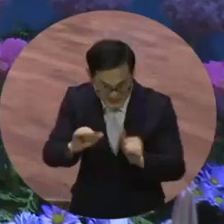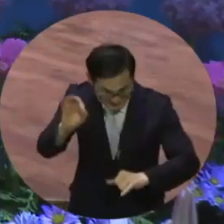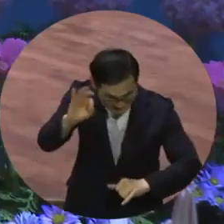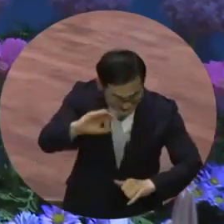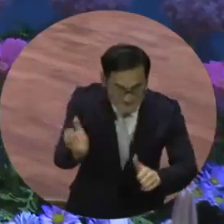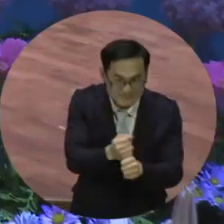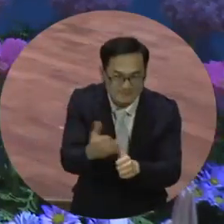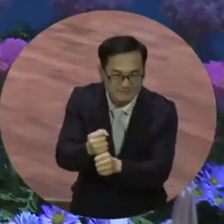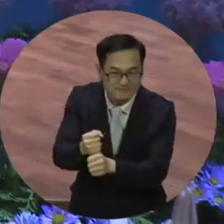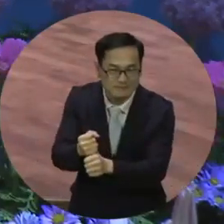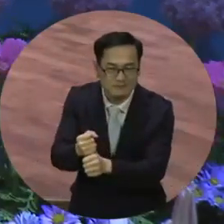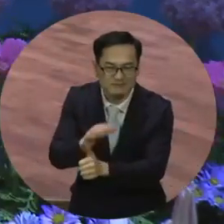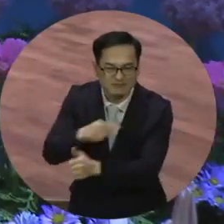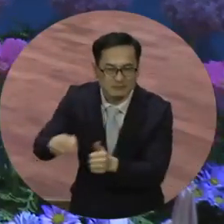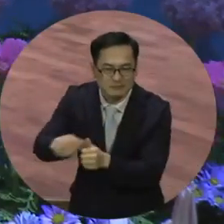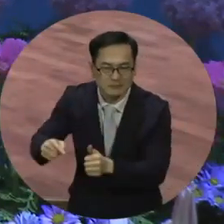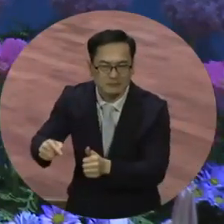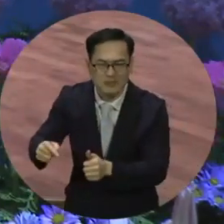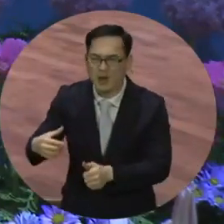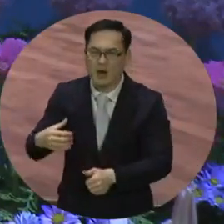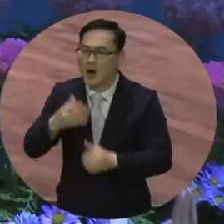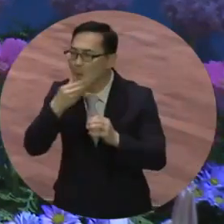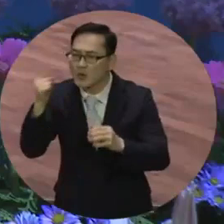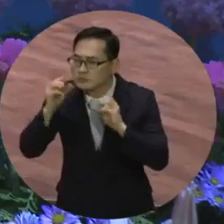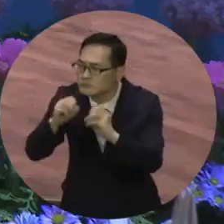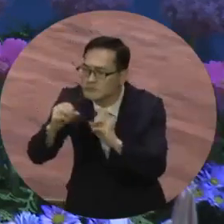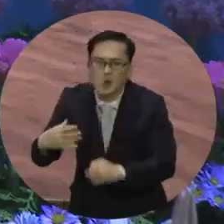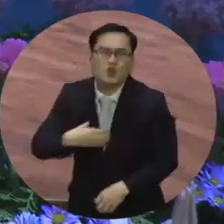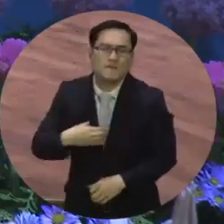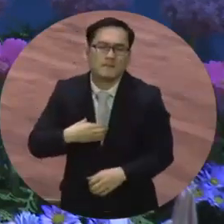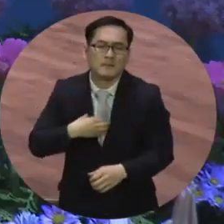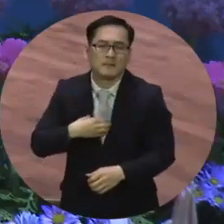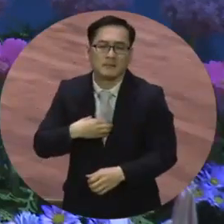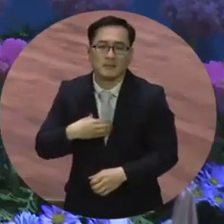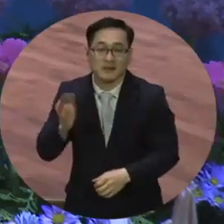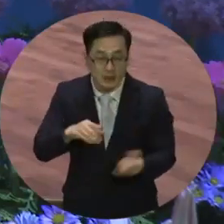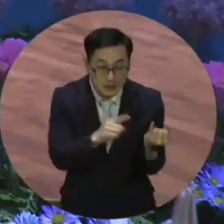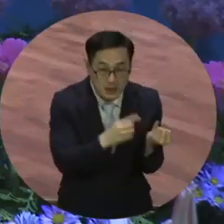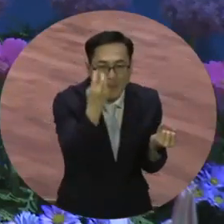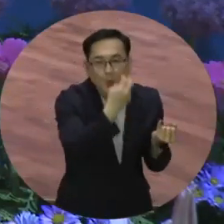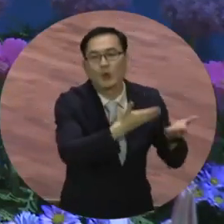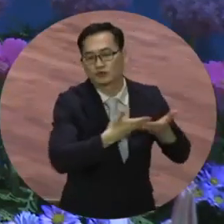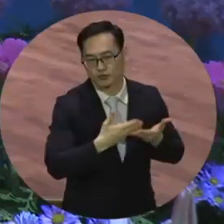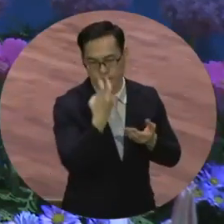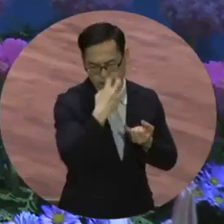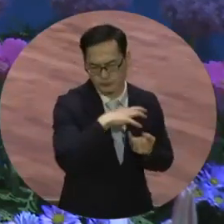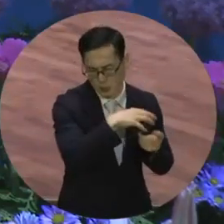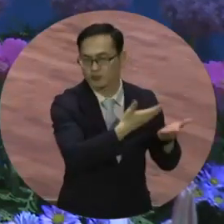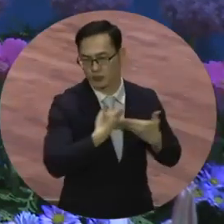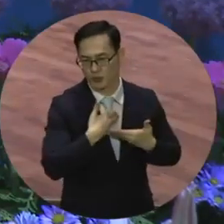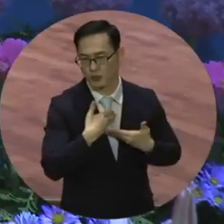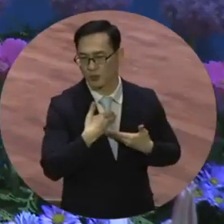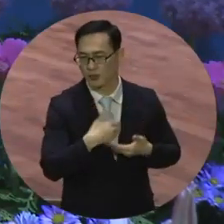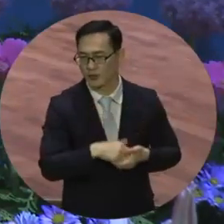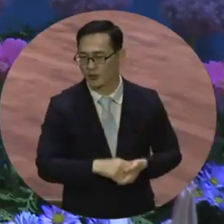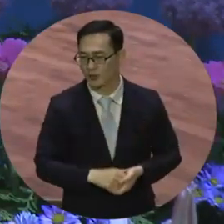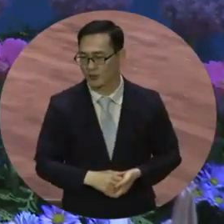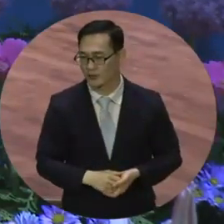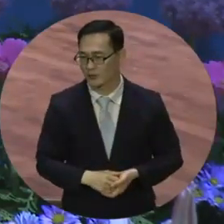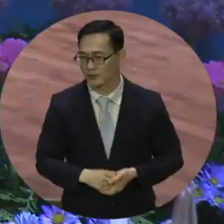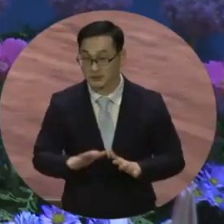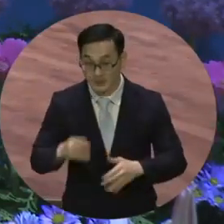속에서 보호자였단 말이지. 지켜줘. 바울을 지켜줘. 보호자. 오늘은 렘넌트 주일인데